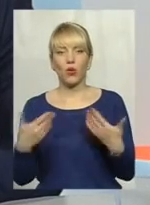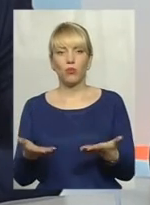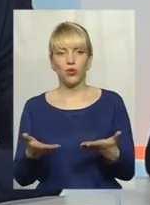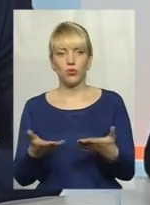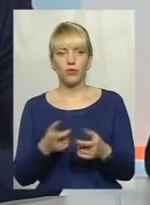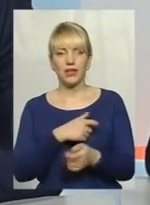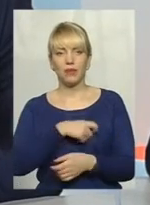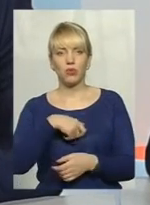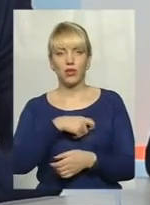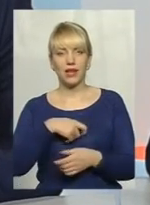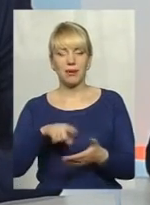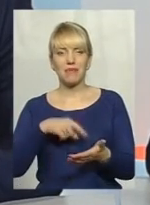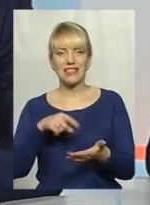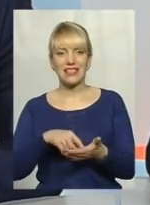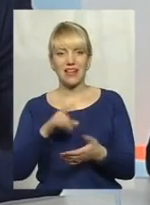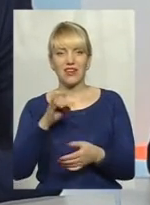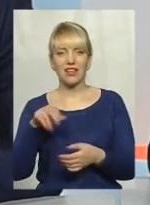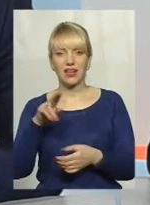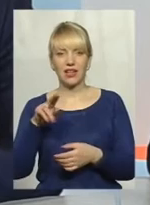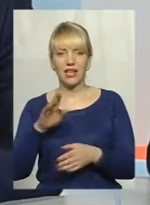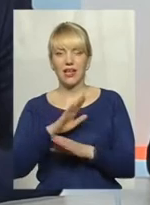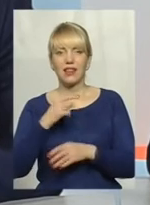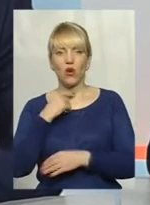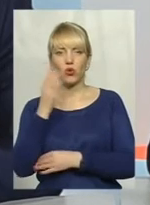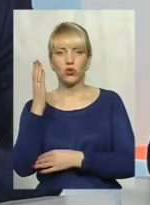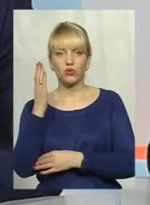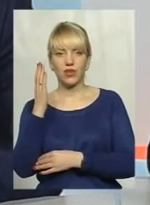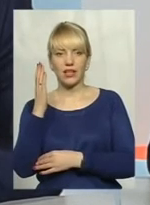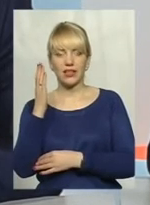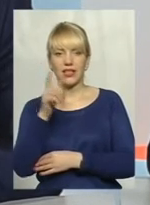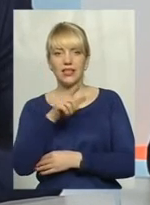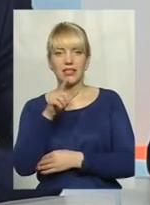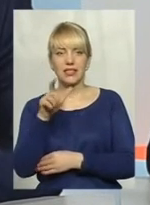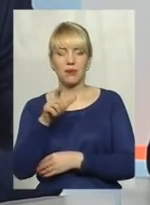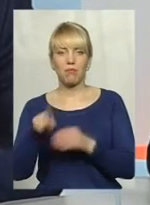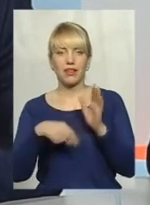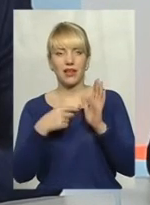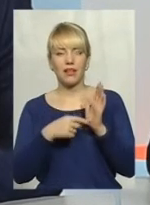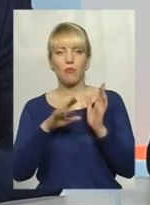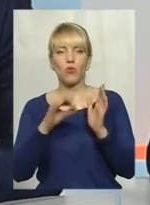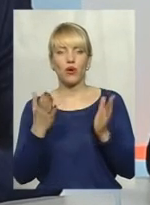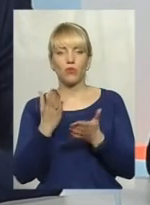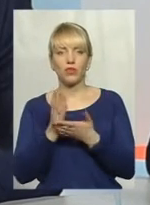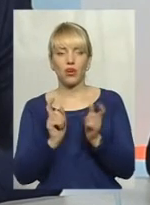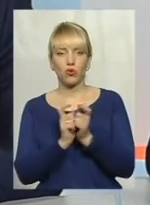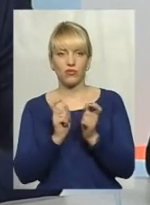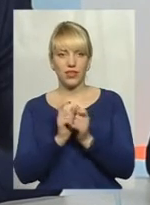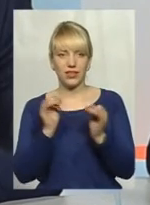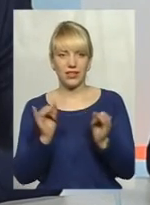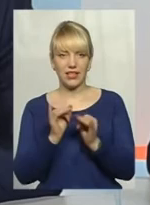рекомендуємо депутатам місцевих рад не голосувати з питання, по якому є конфлікт